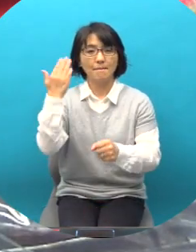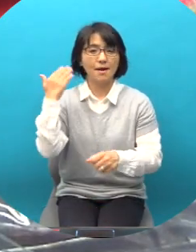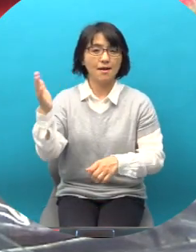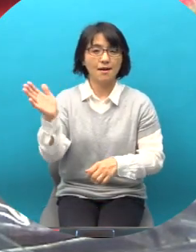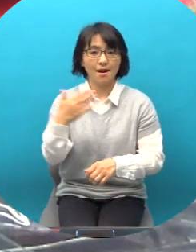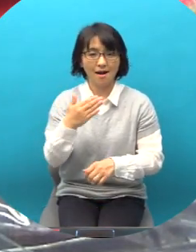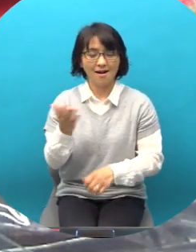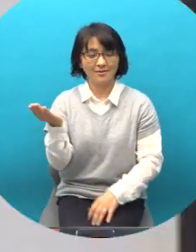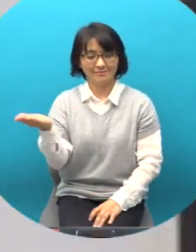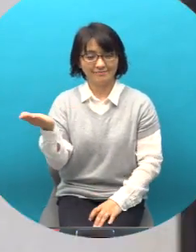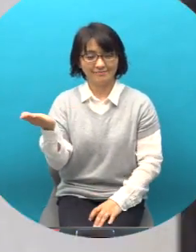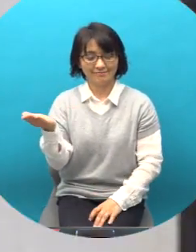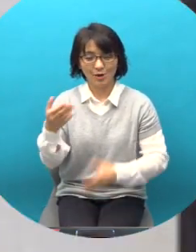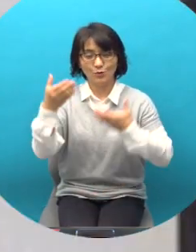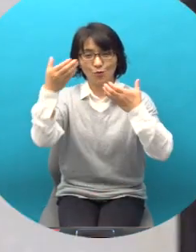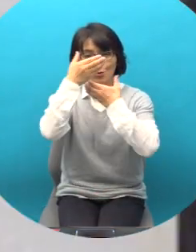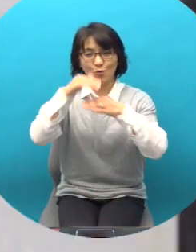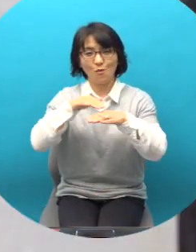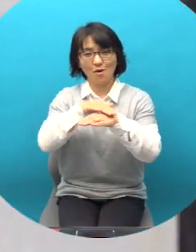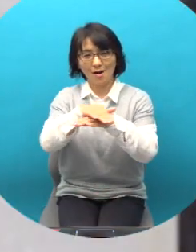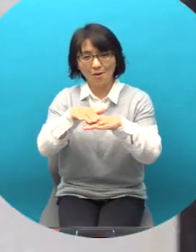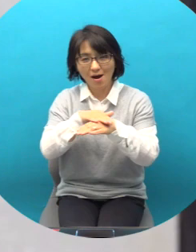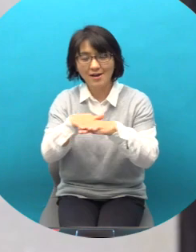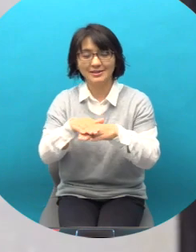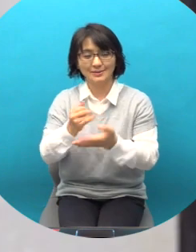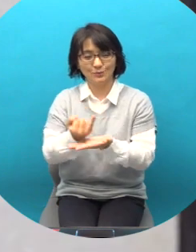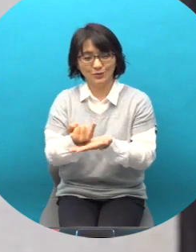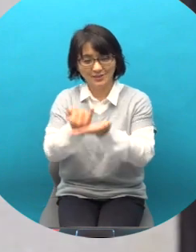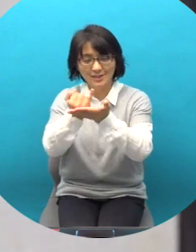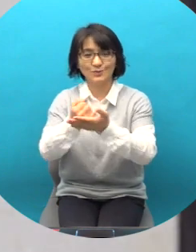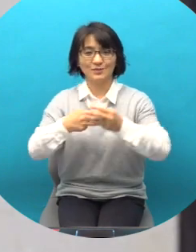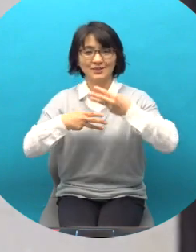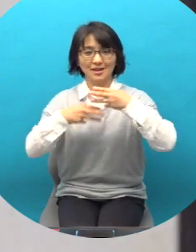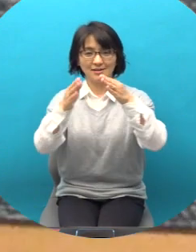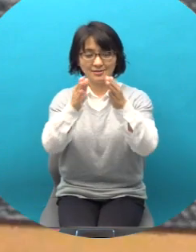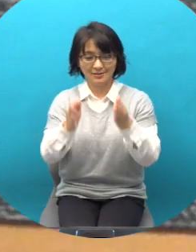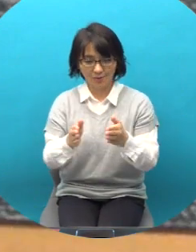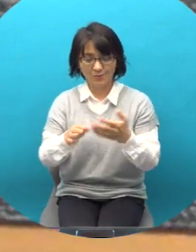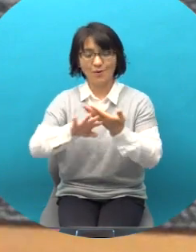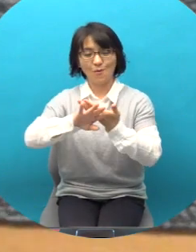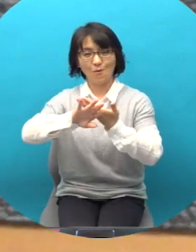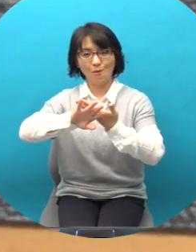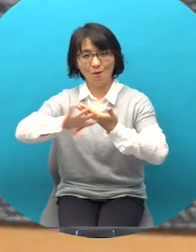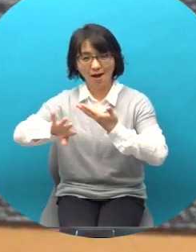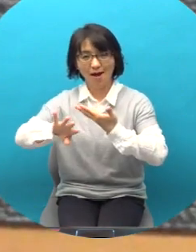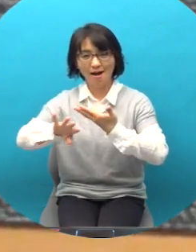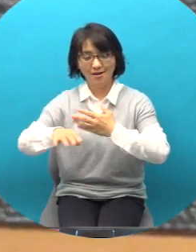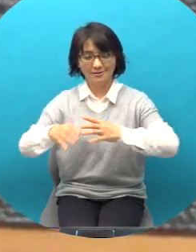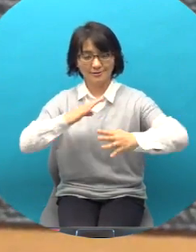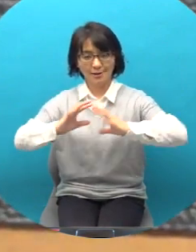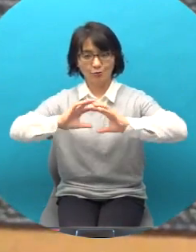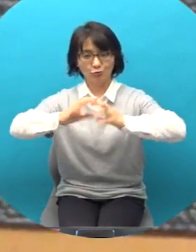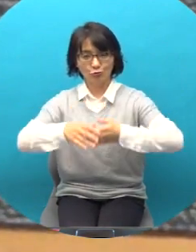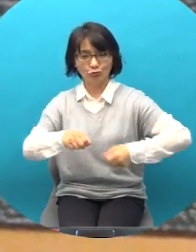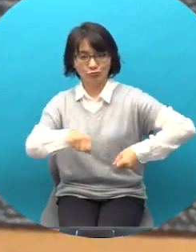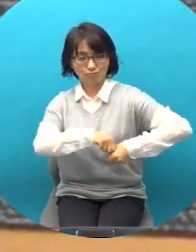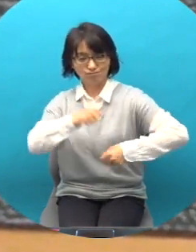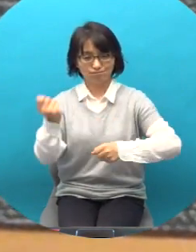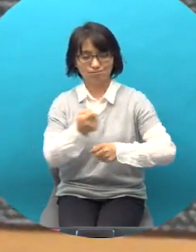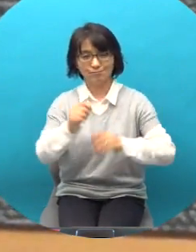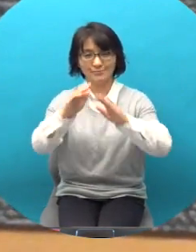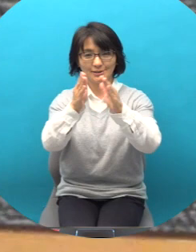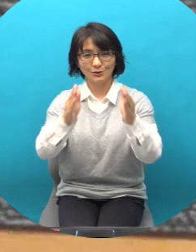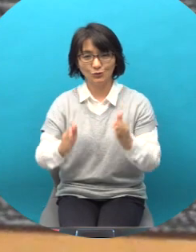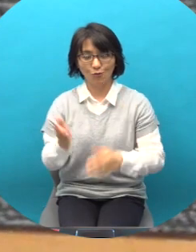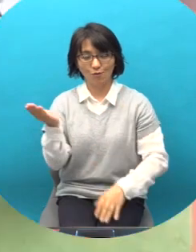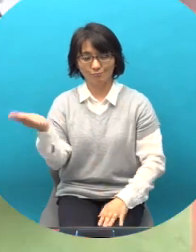前から可愛らしい表情が特徴のプリンセスひな人形をはじめ、織田信長や上杉謙信といった武